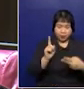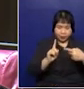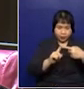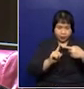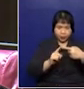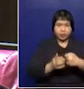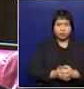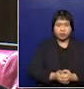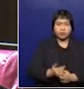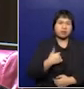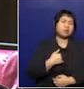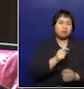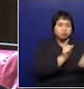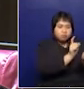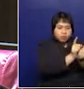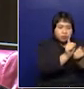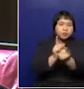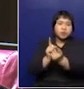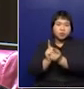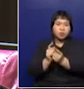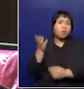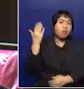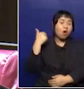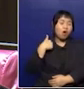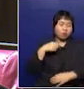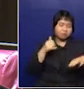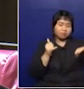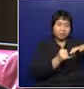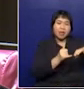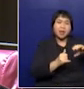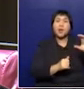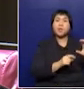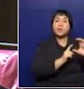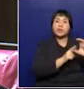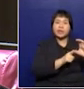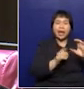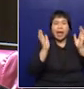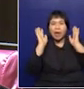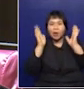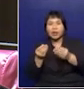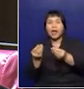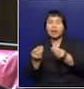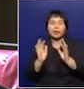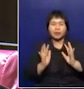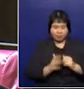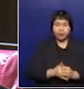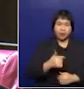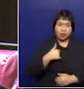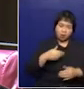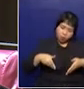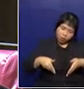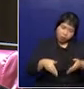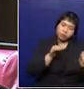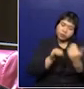มไปเจอคนเยอะนะวันก่อนผมก็เดินไปบิ๊กซีผมก็ถามเขาอ่ะบิ๊กซีไปโฆษณาให้เจ้าสัวอีกผมเดินไปถนนผมก็ถาม